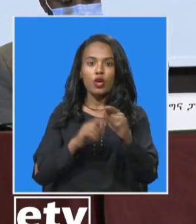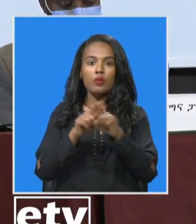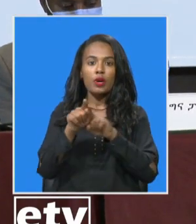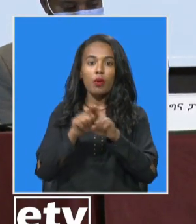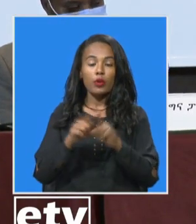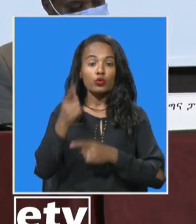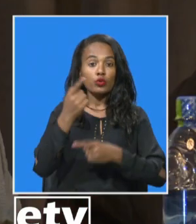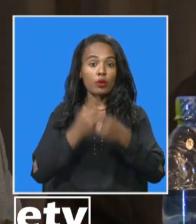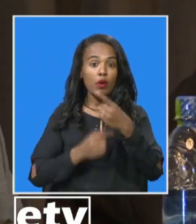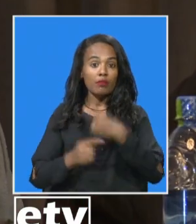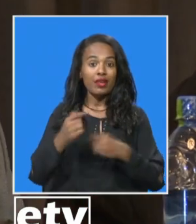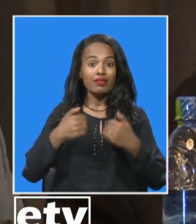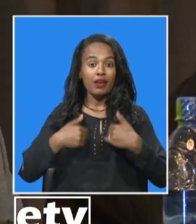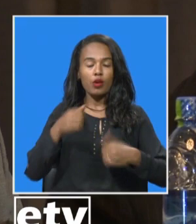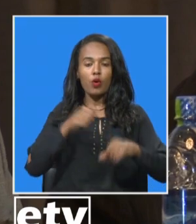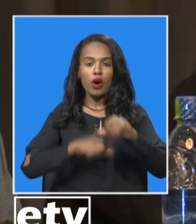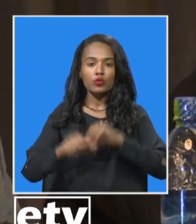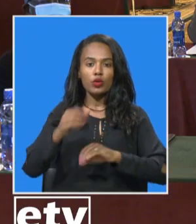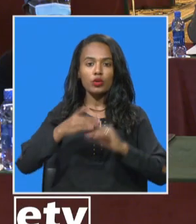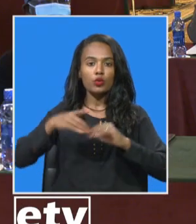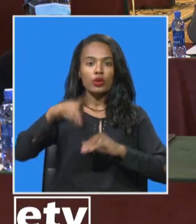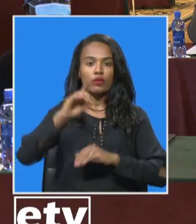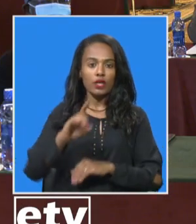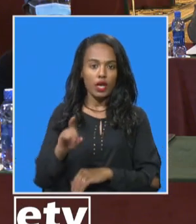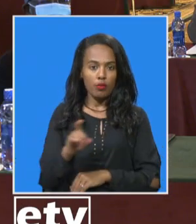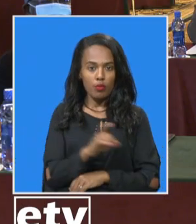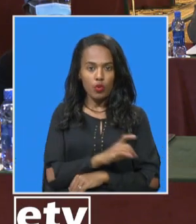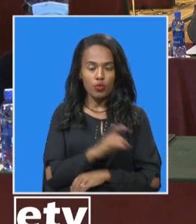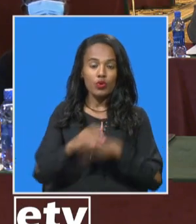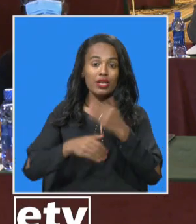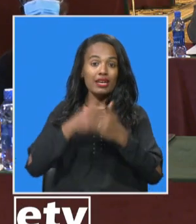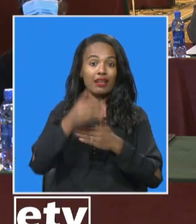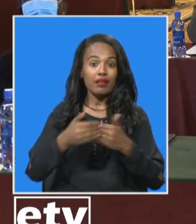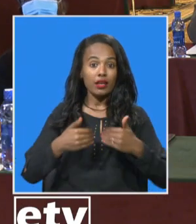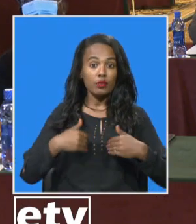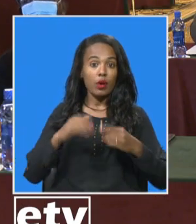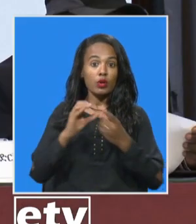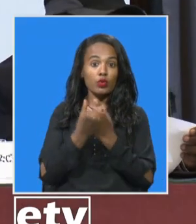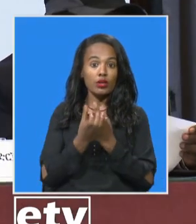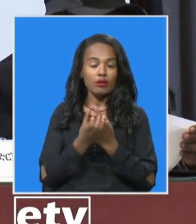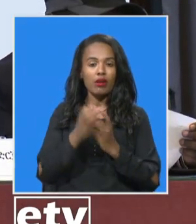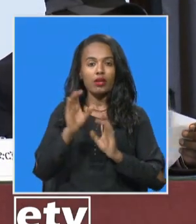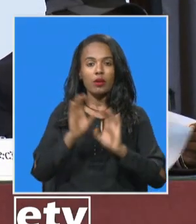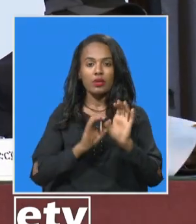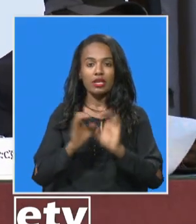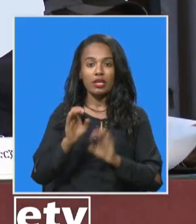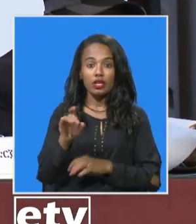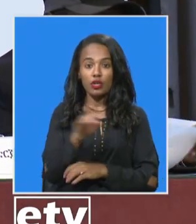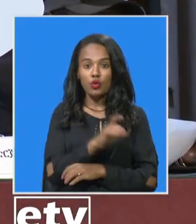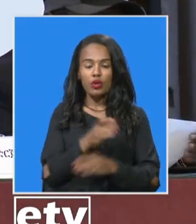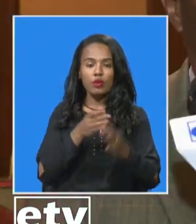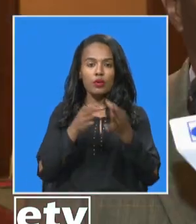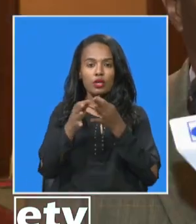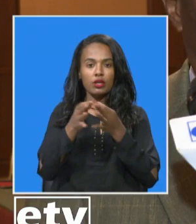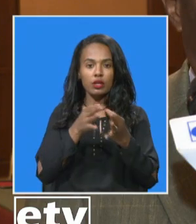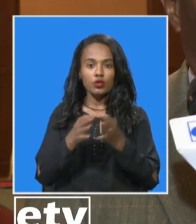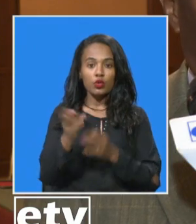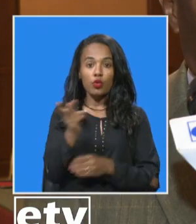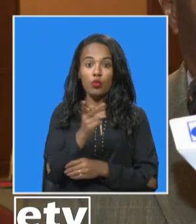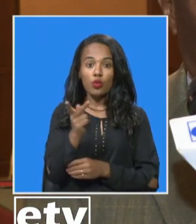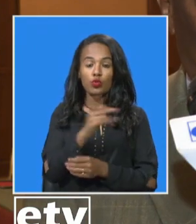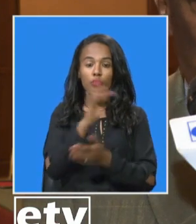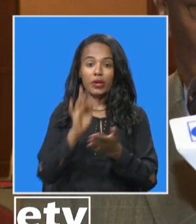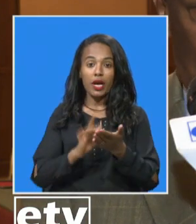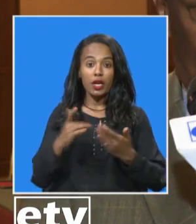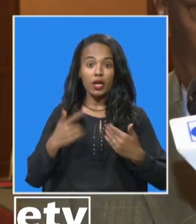መግባባቱን ለማምጣት ያለው አስተዋጽኦ ከፍተኛ በመሆኑ ቀጣይነት ባለው መልኩ የሚከናወን እንደሆነም ነው የተገለጸው። በሁለቱ